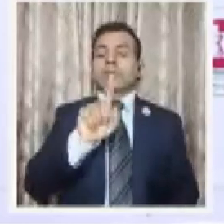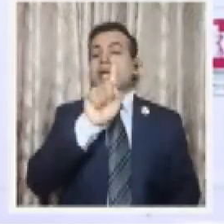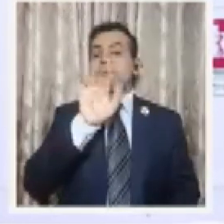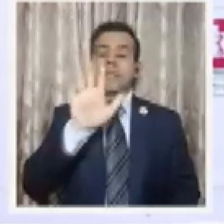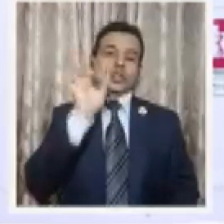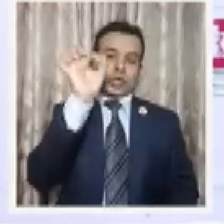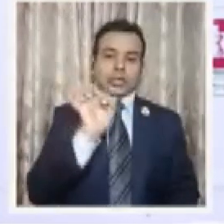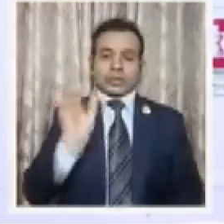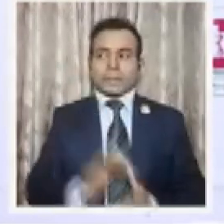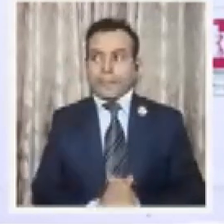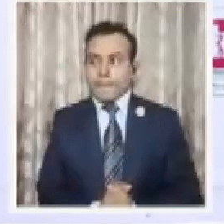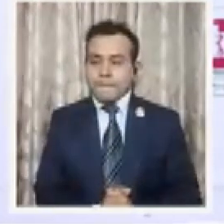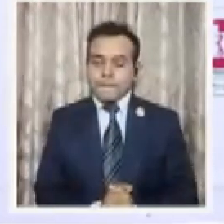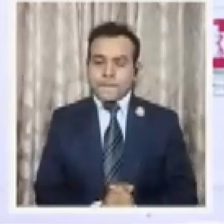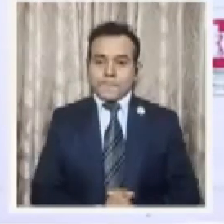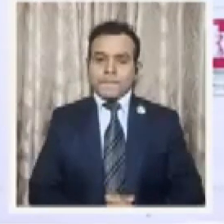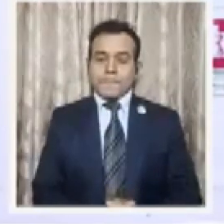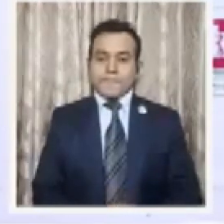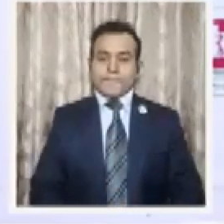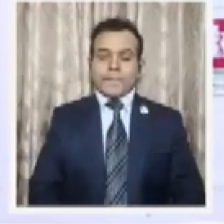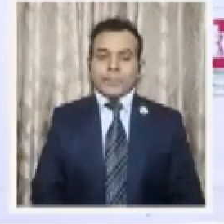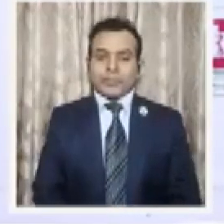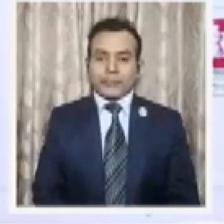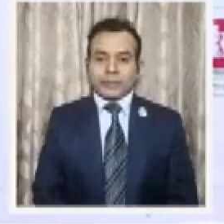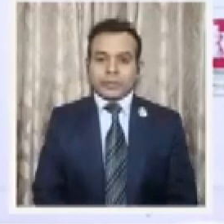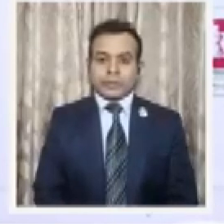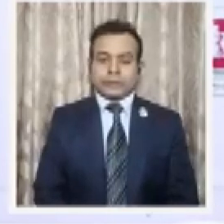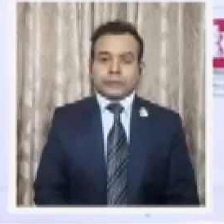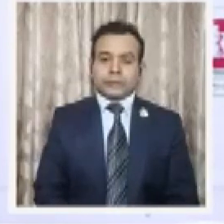হার 20.15%।